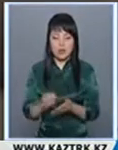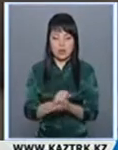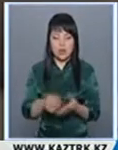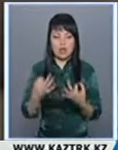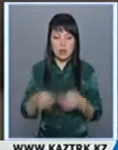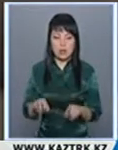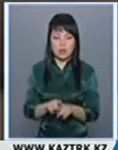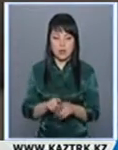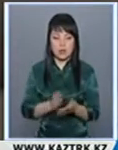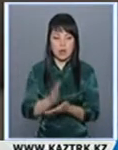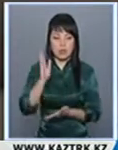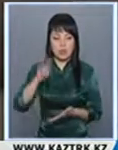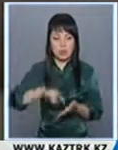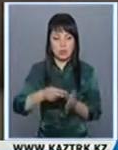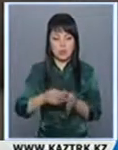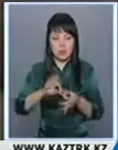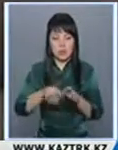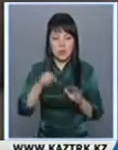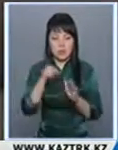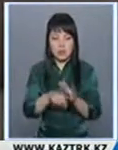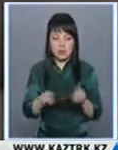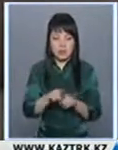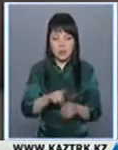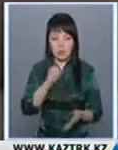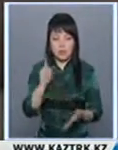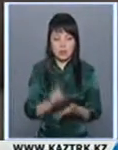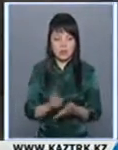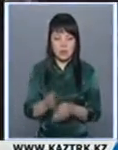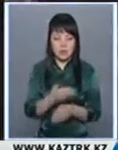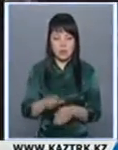шығарудың стратегиялық мән-маңызы бар ма деген сауал төңірегінде тиісті талқылаулар жүреді.